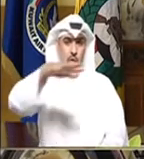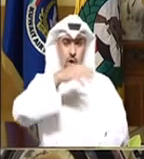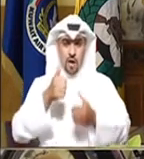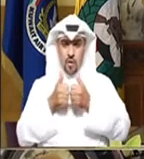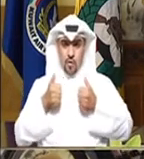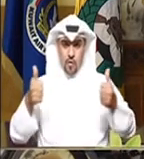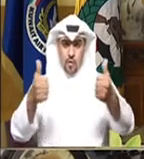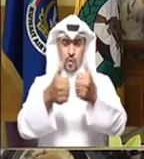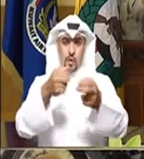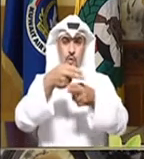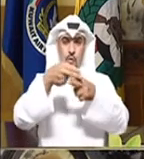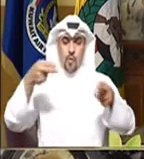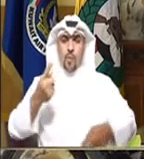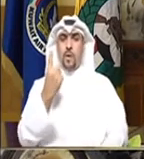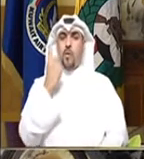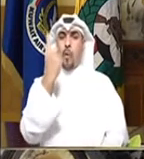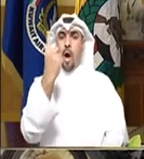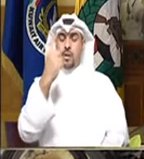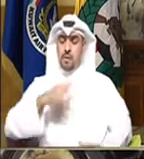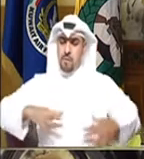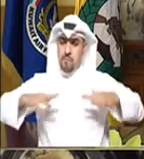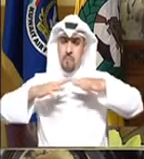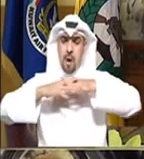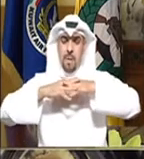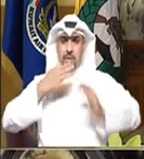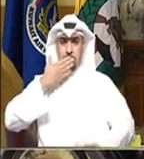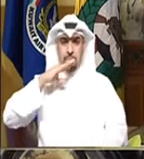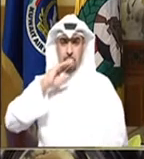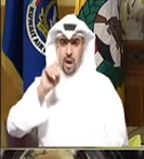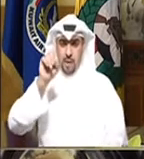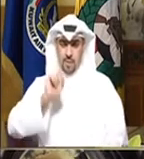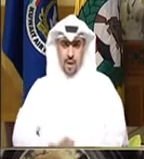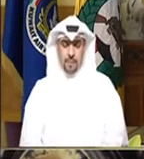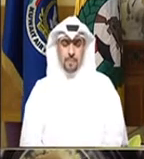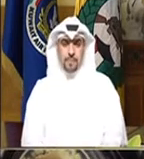واحدة متكاتفة في السراء والضراء.